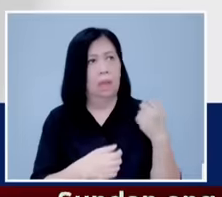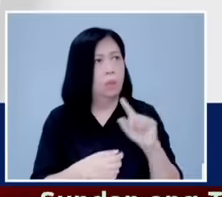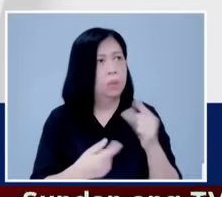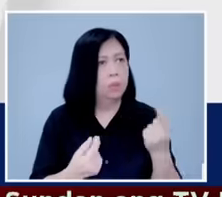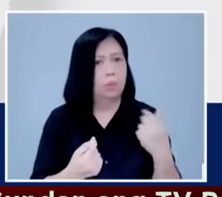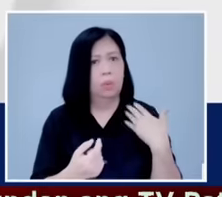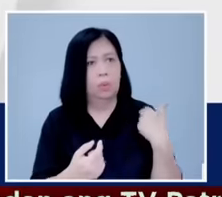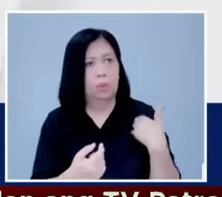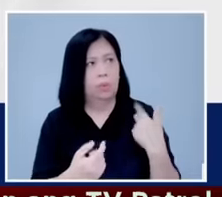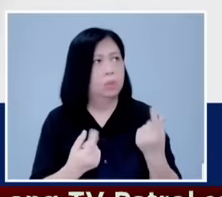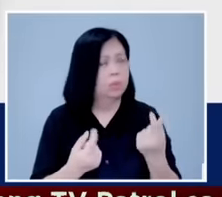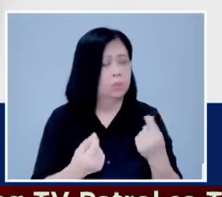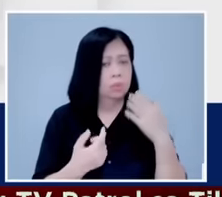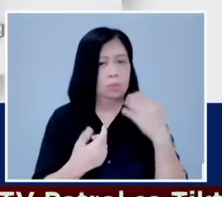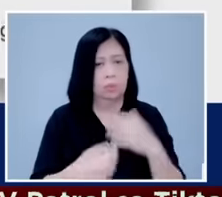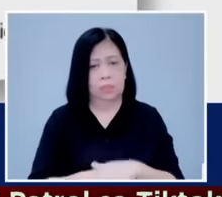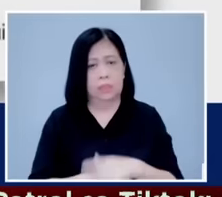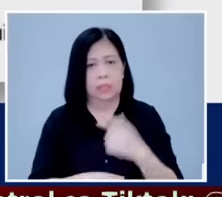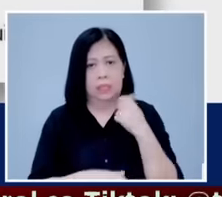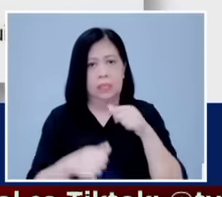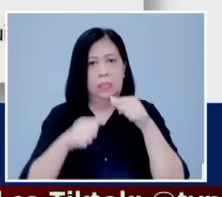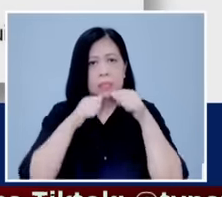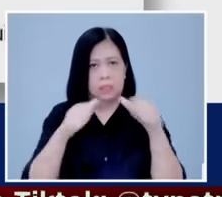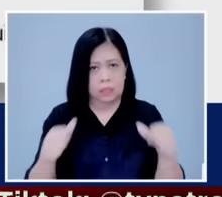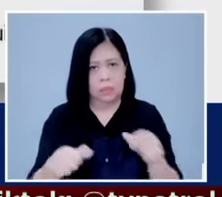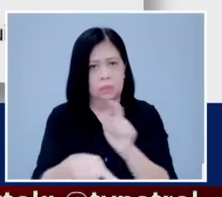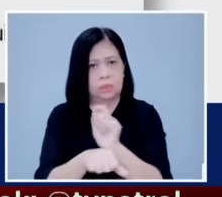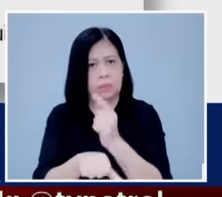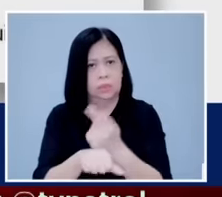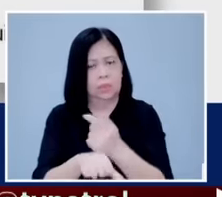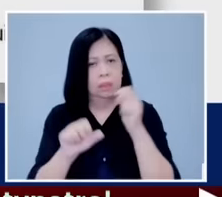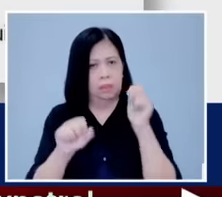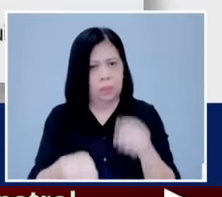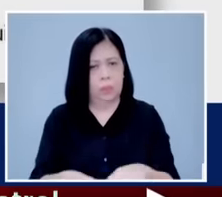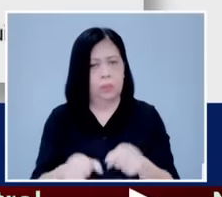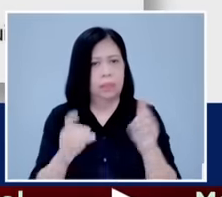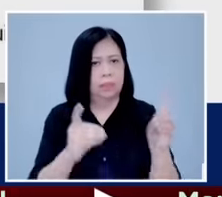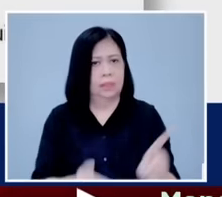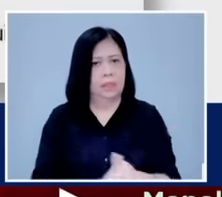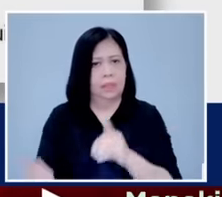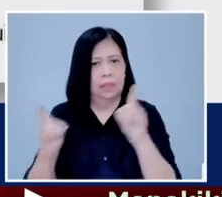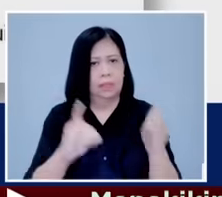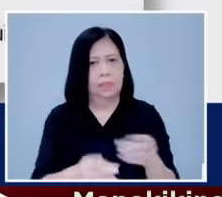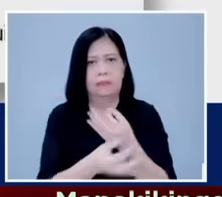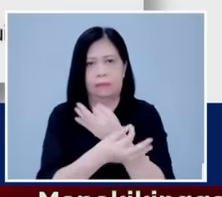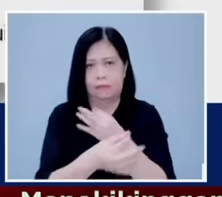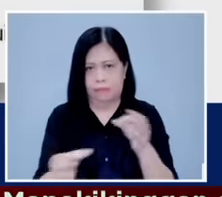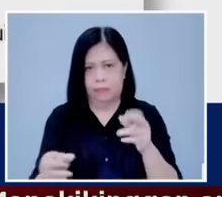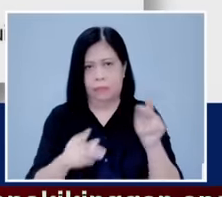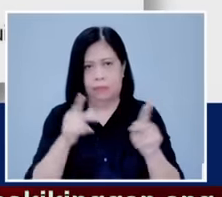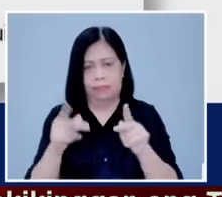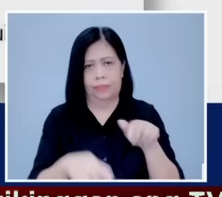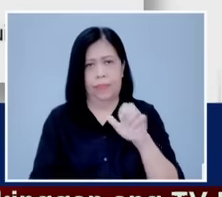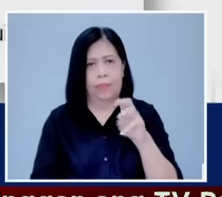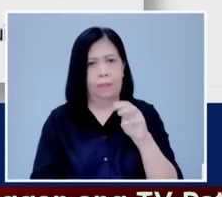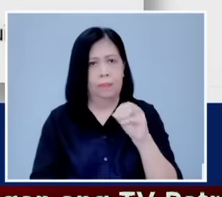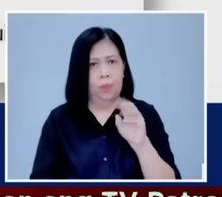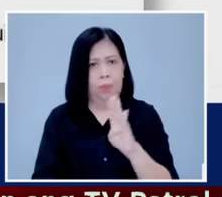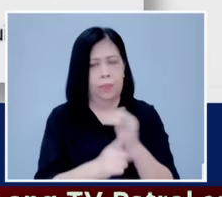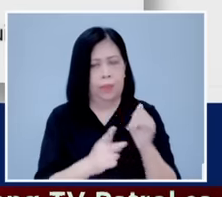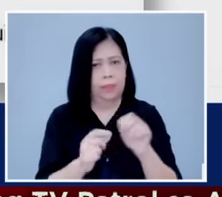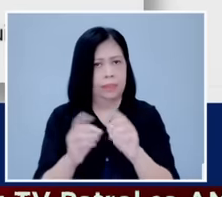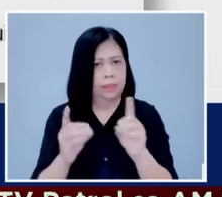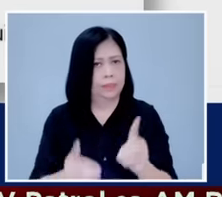nila. Kanina inanunsyo rin ng Taguig na pwede ring magpa-dialysis ng libre ang mga residente ng Embo Barangay sa kanilang